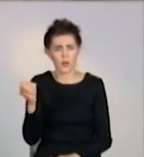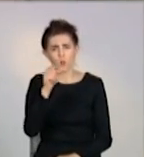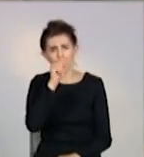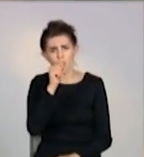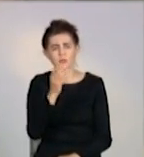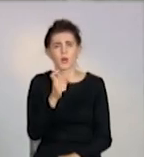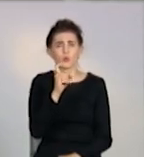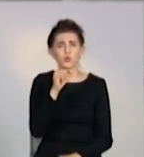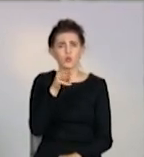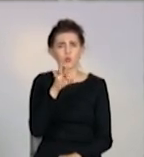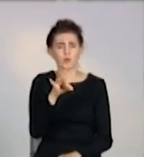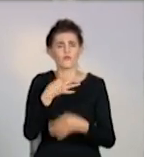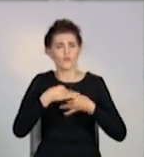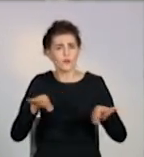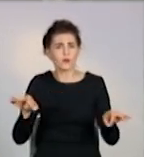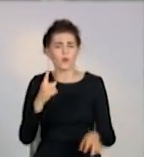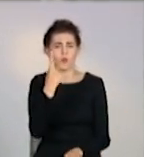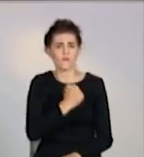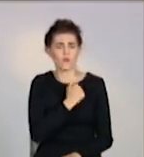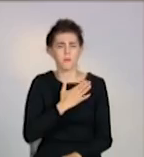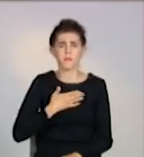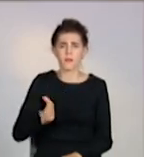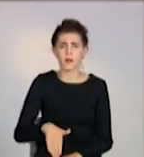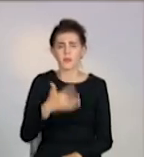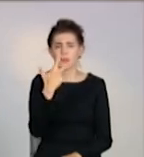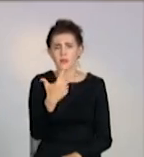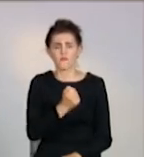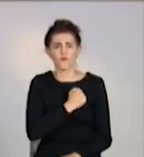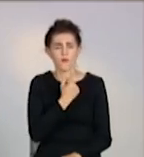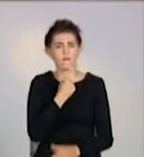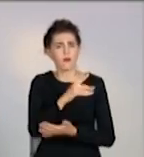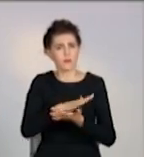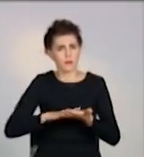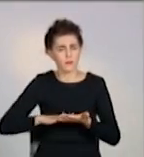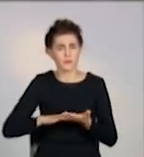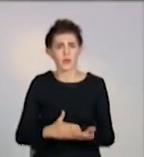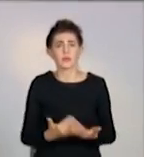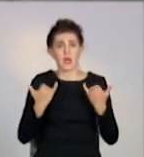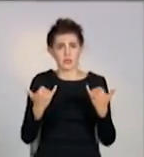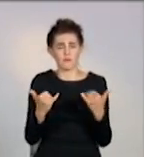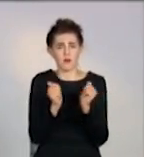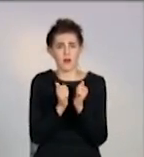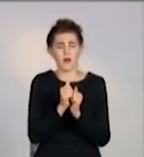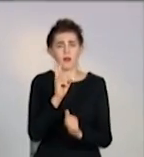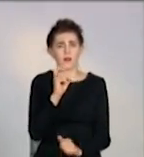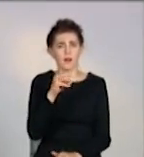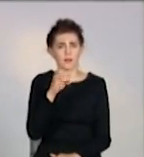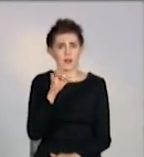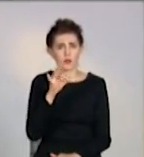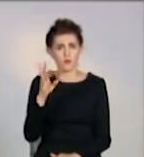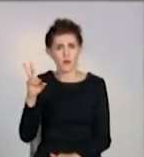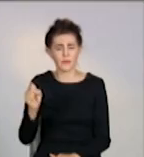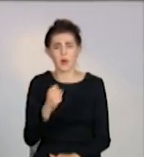та хутора Вільного. Один військовий загинув, ще троє отримали поранення. А сьогодні неподалік Катеринівки один